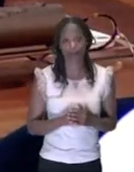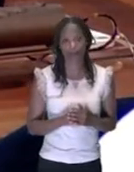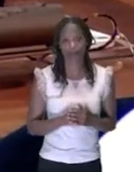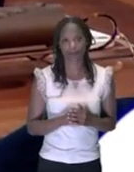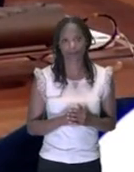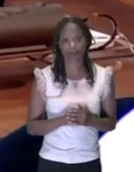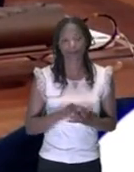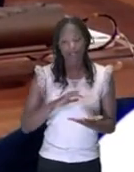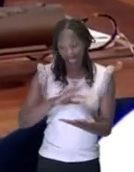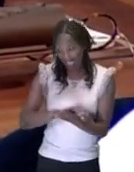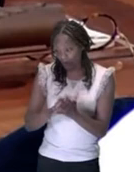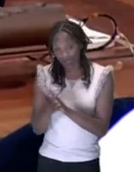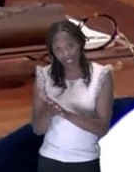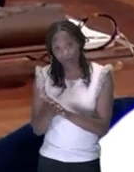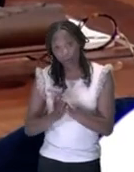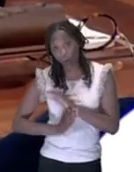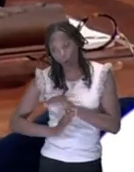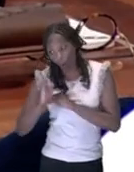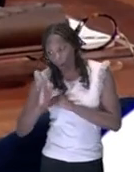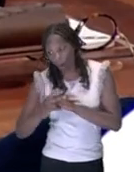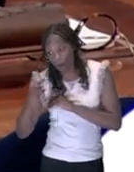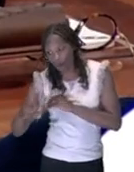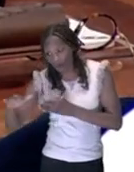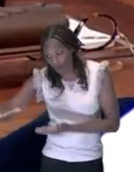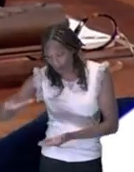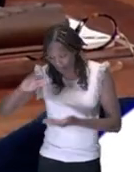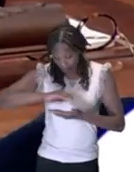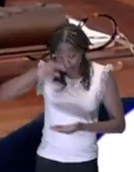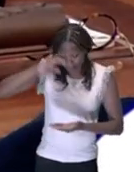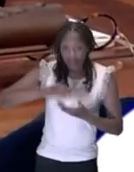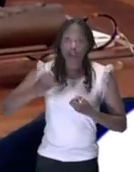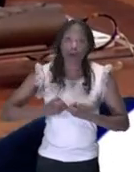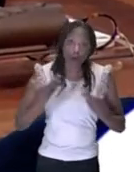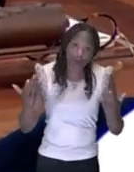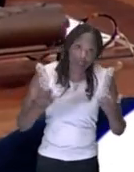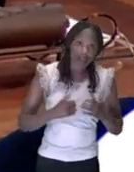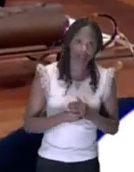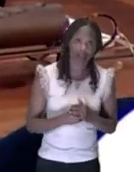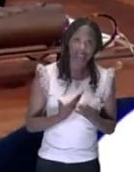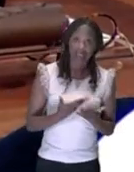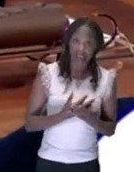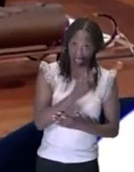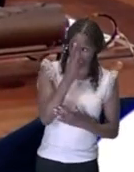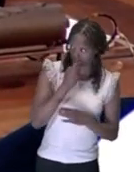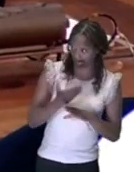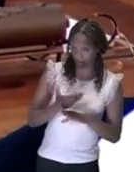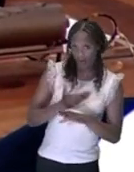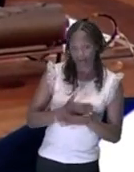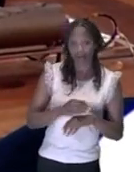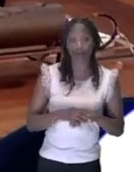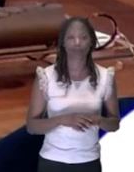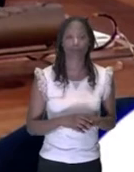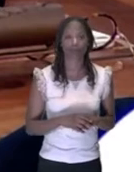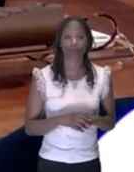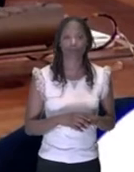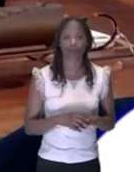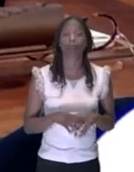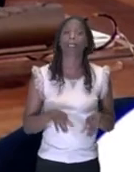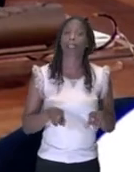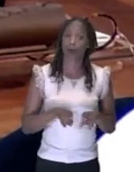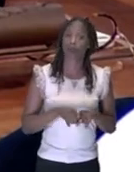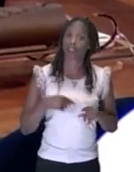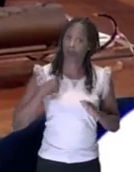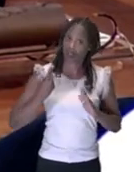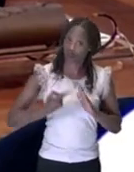des associations, c'est des questions que nous avions déjà posées précédemment. Également, quelle est la répartition réelle, j'insiste